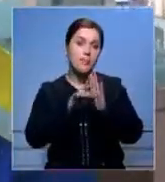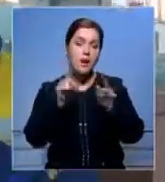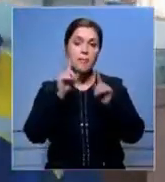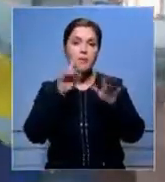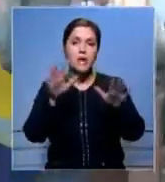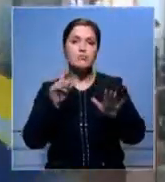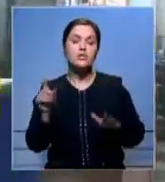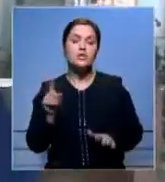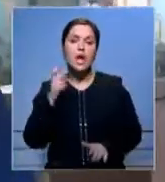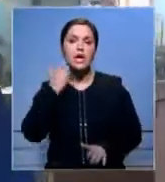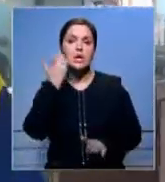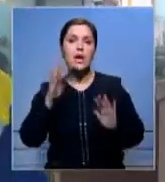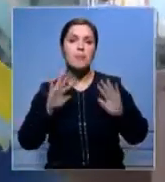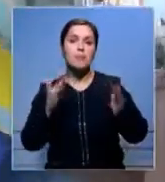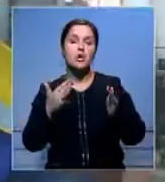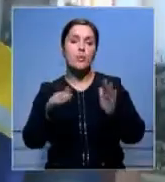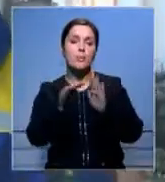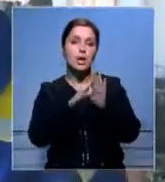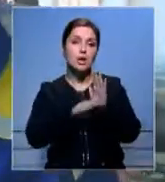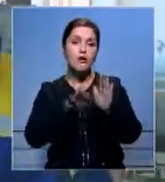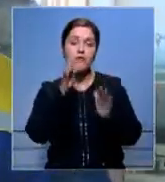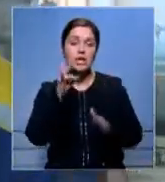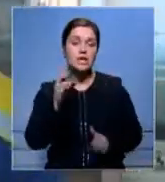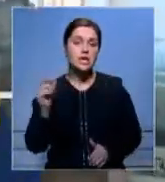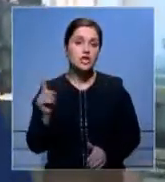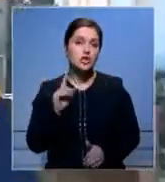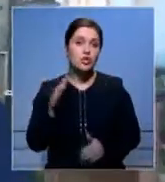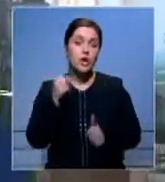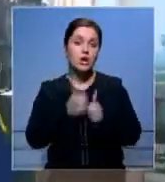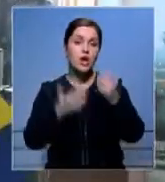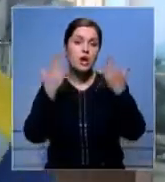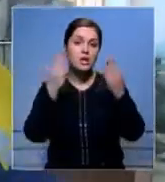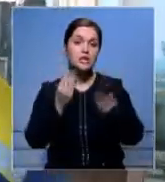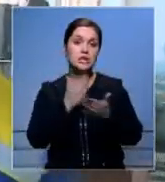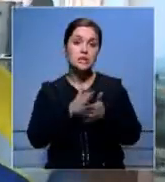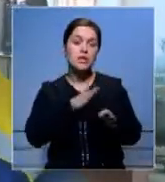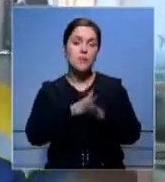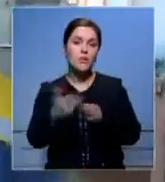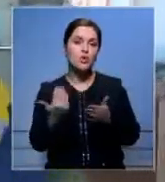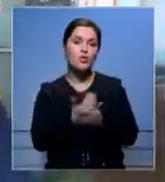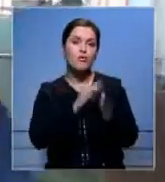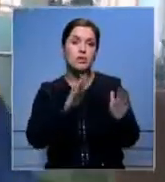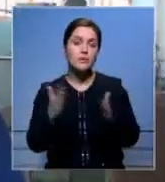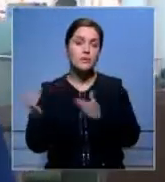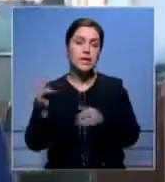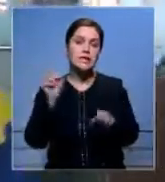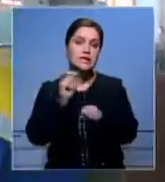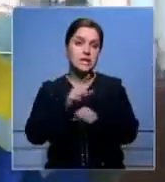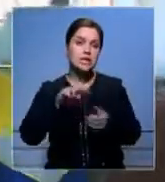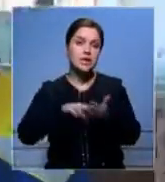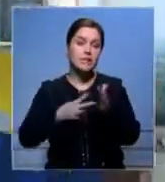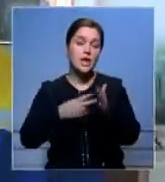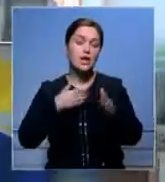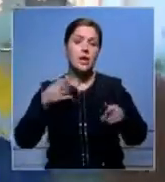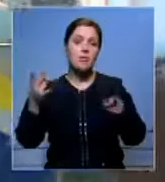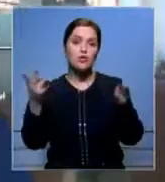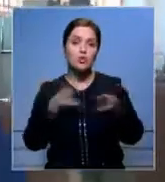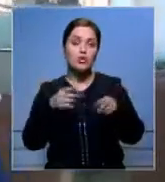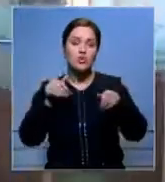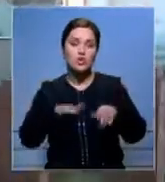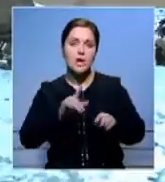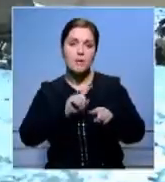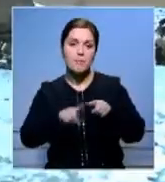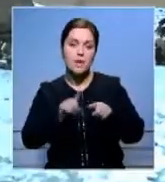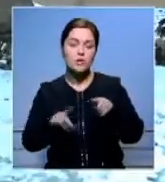ждать, когда это произойдет по графику. Время не ждет, и каждый наш день наполняется новыми событиями и задачами. Нам нужно решительно приступить к